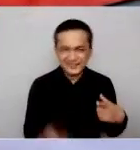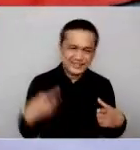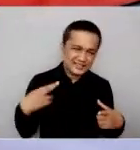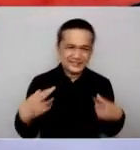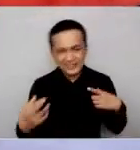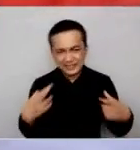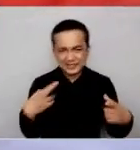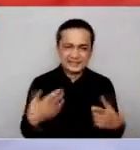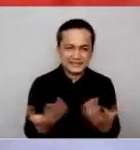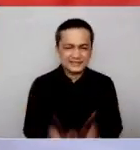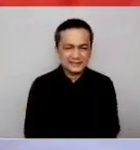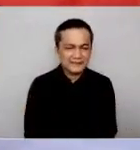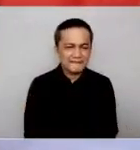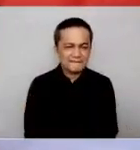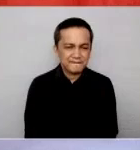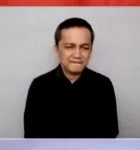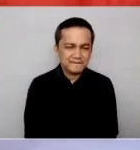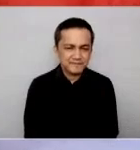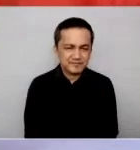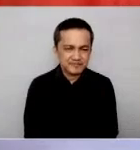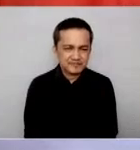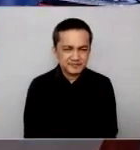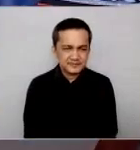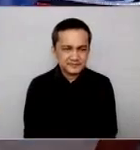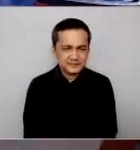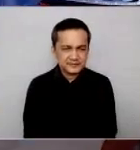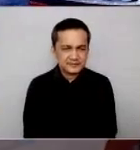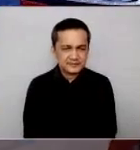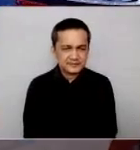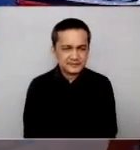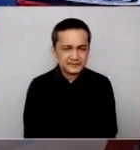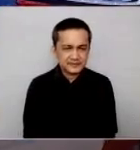Left, right. Tapos last 3. Tapos? Last 3.